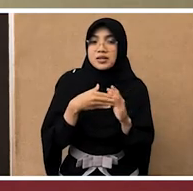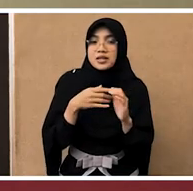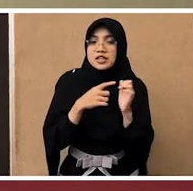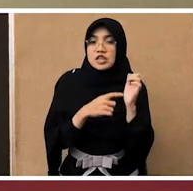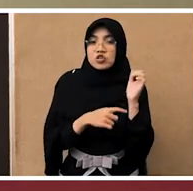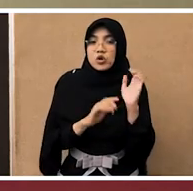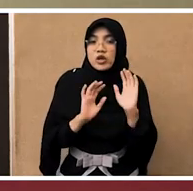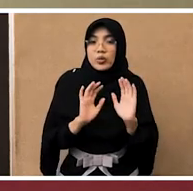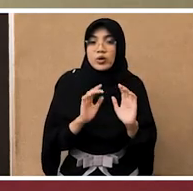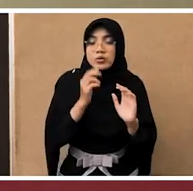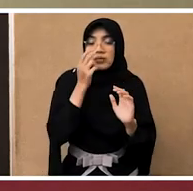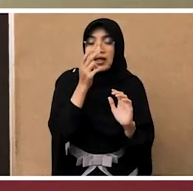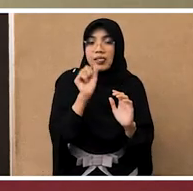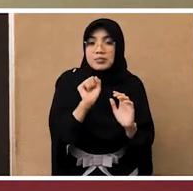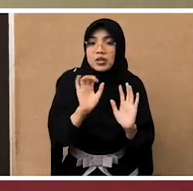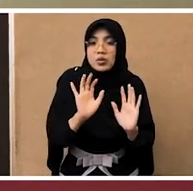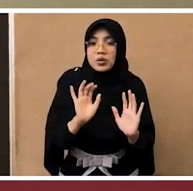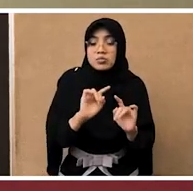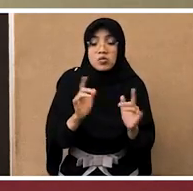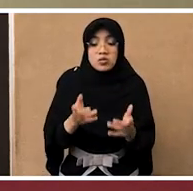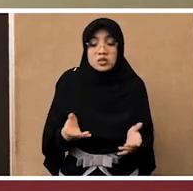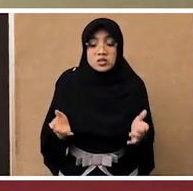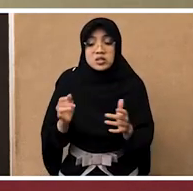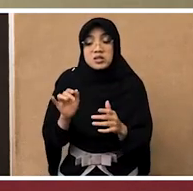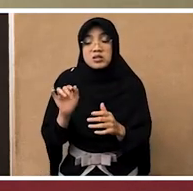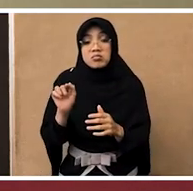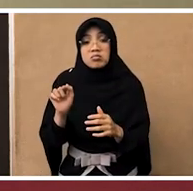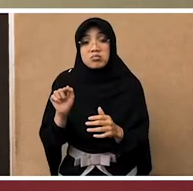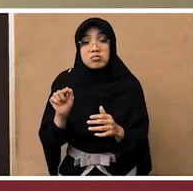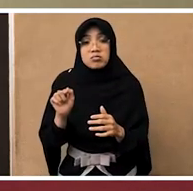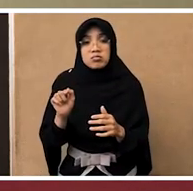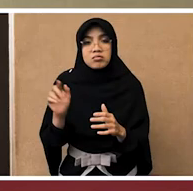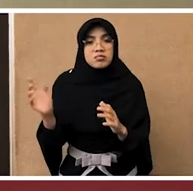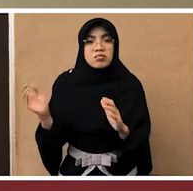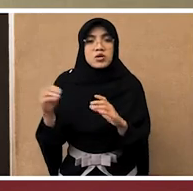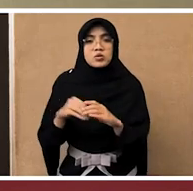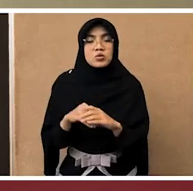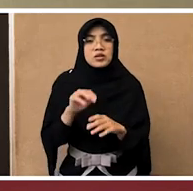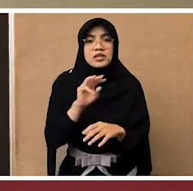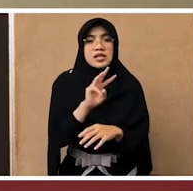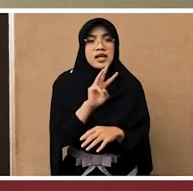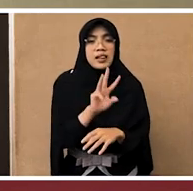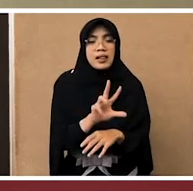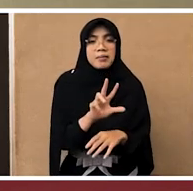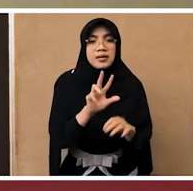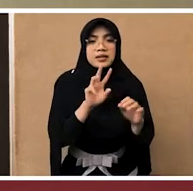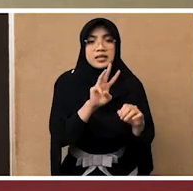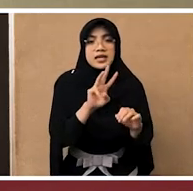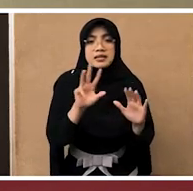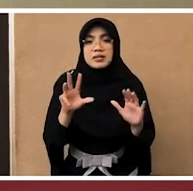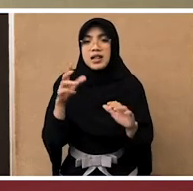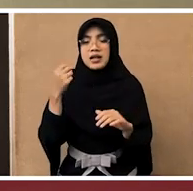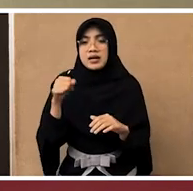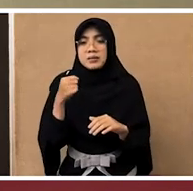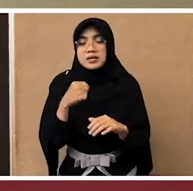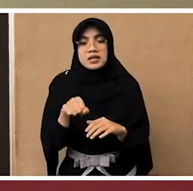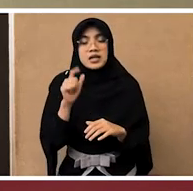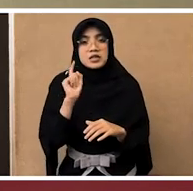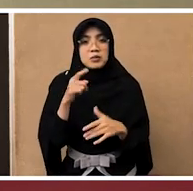sensorik misalkan Nah kalau kondisinya seperti ini tidak masuk itu di 38 dan 39 karena